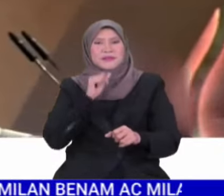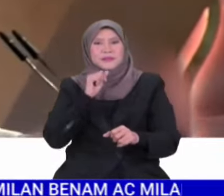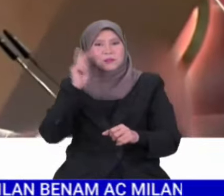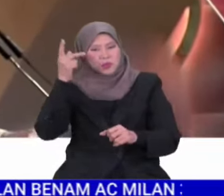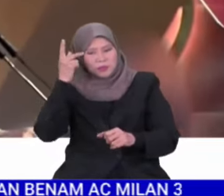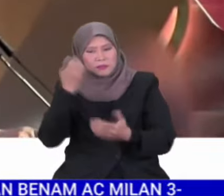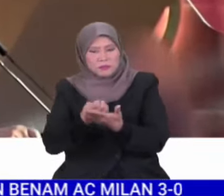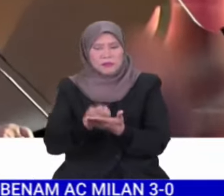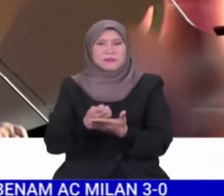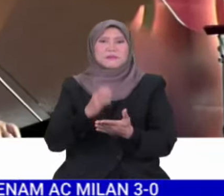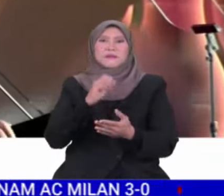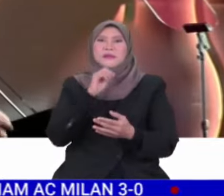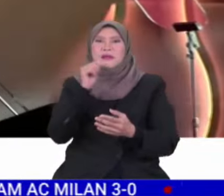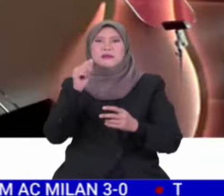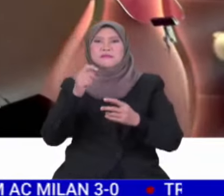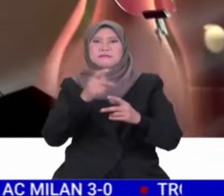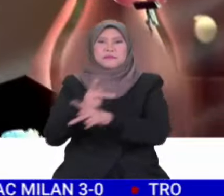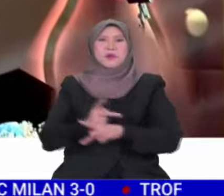diamalkan oleh kita dahulu.